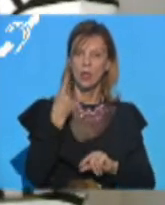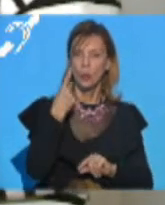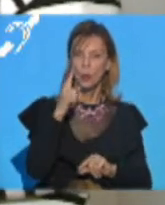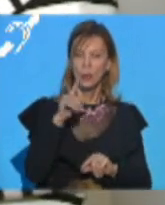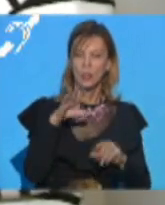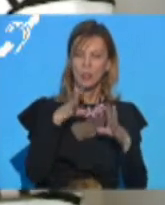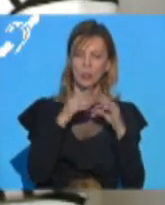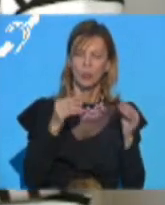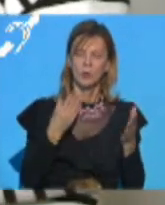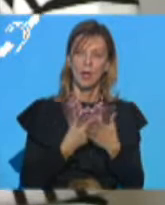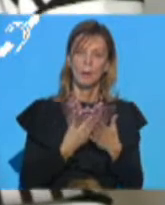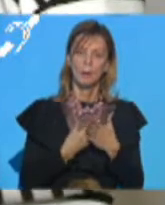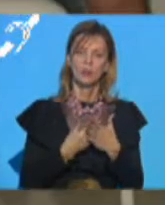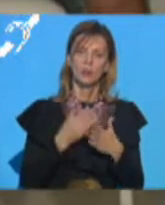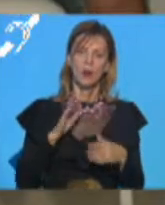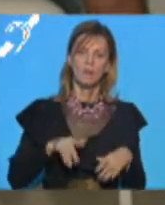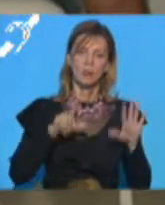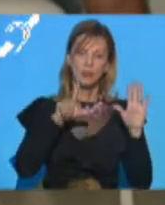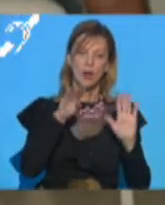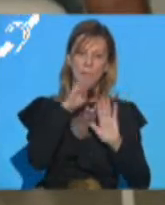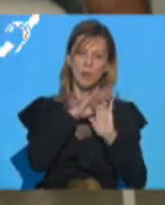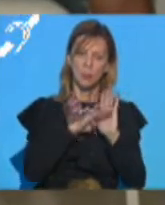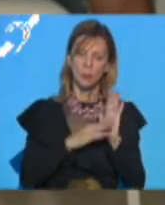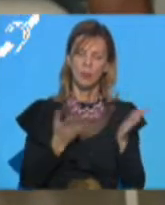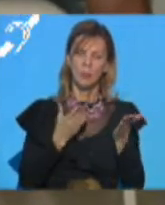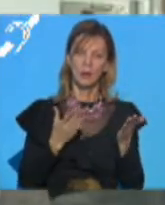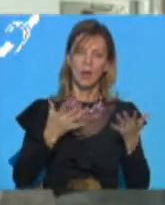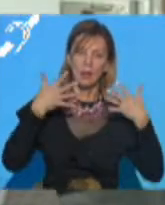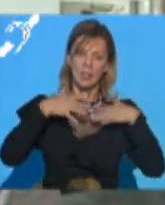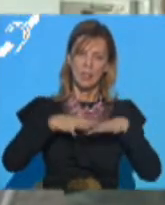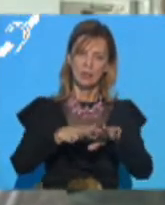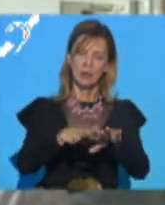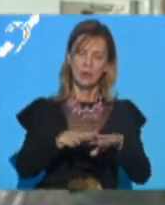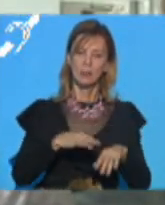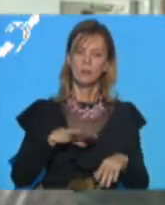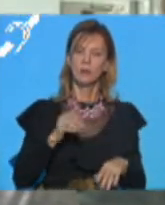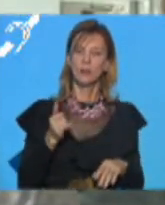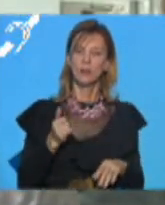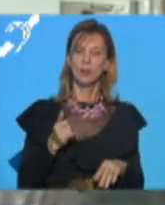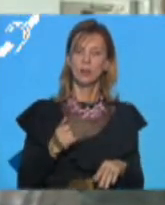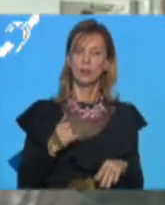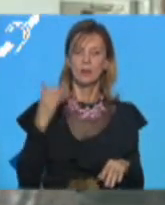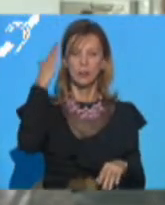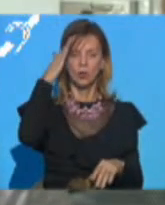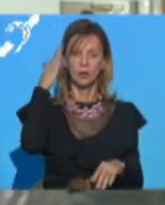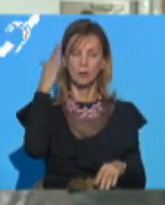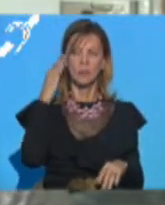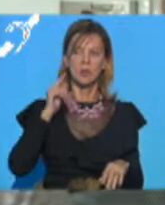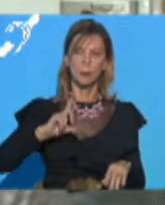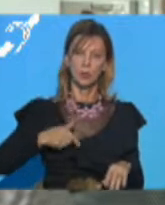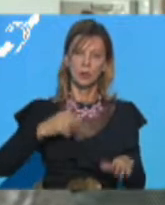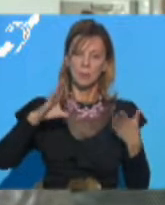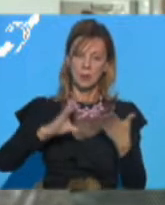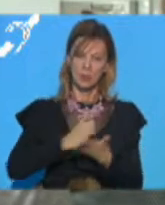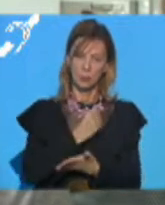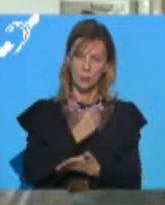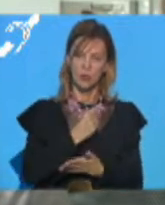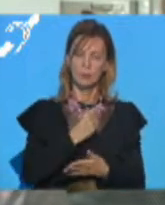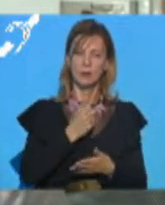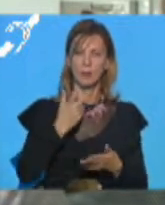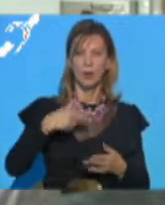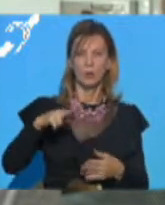în România prin prisma celor 7 programe pe care le implementăm și ne dorim să putem să reușim